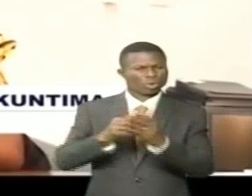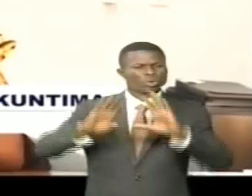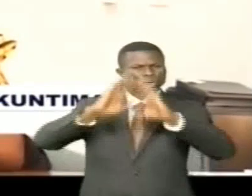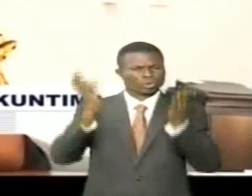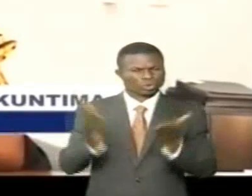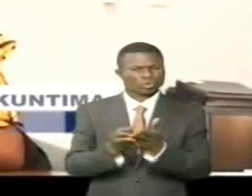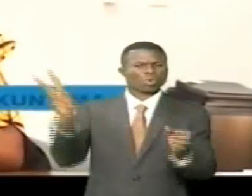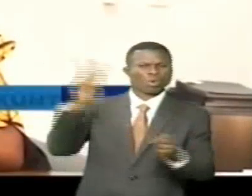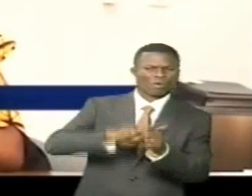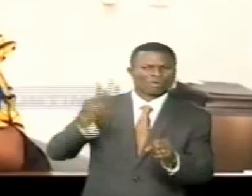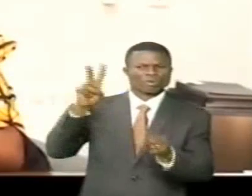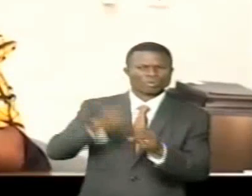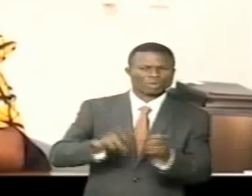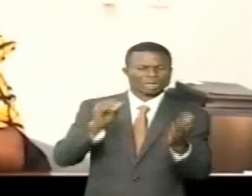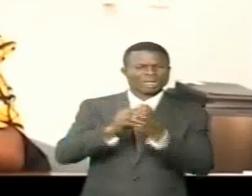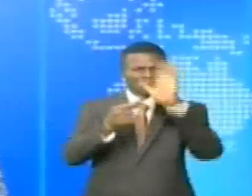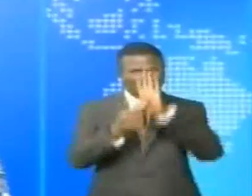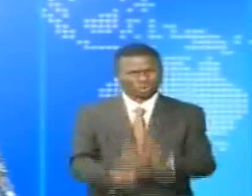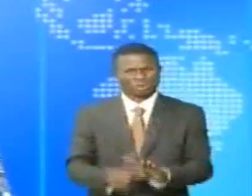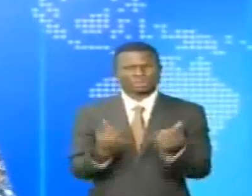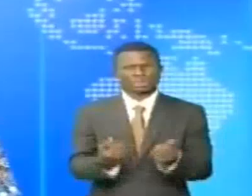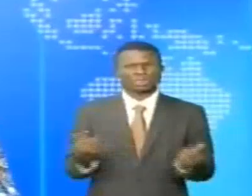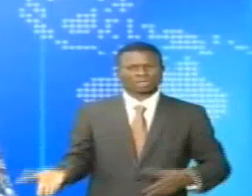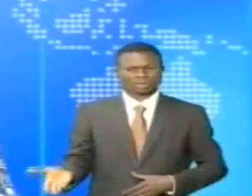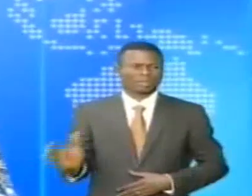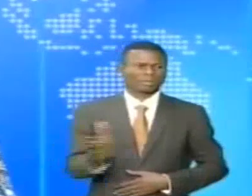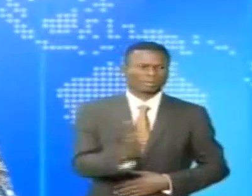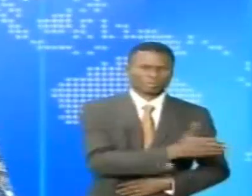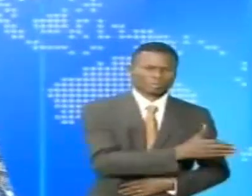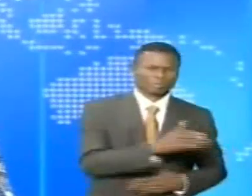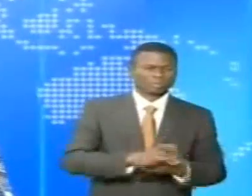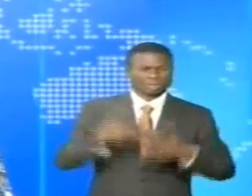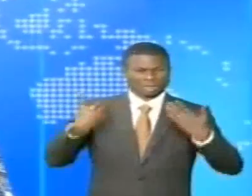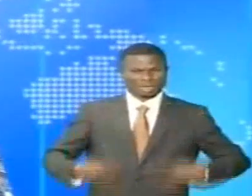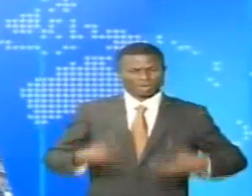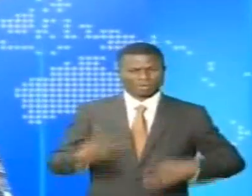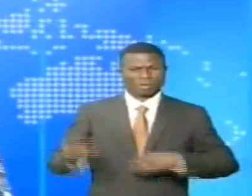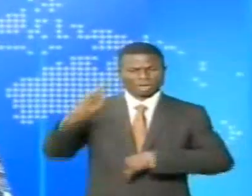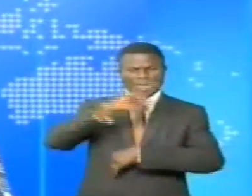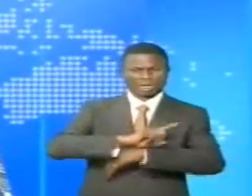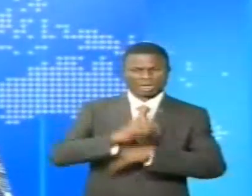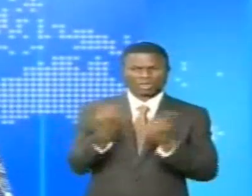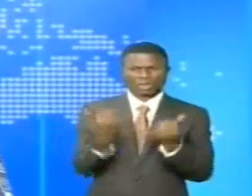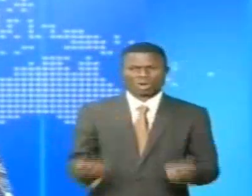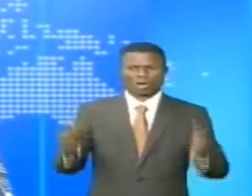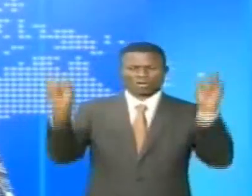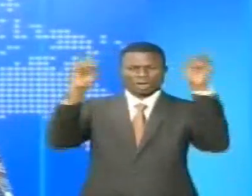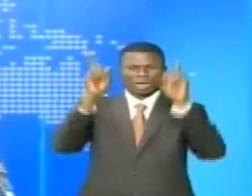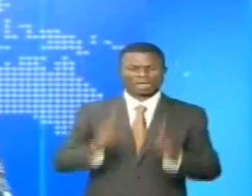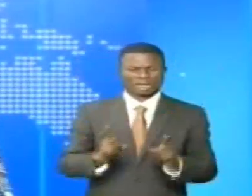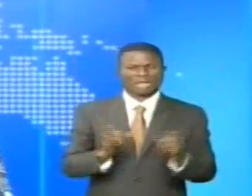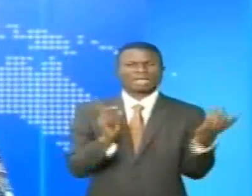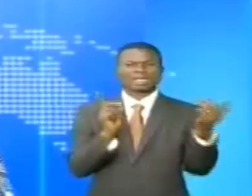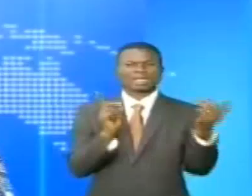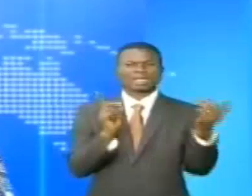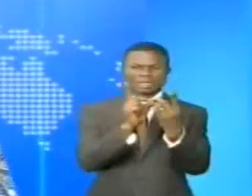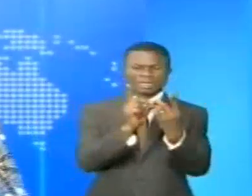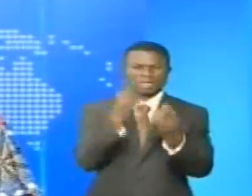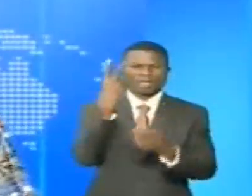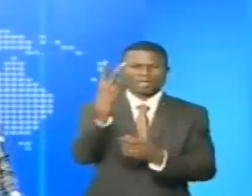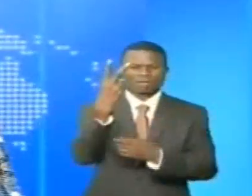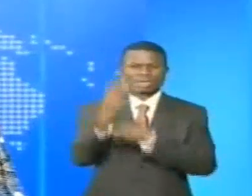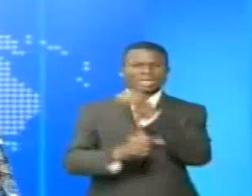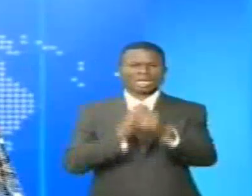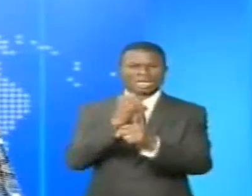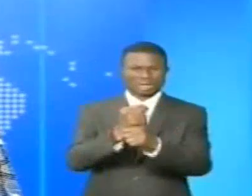de violence et de maltraitance. Et cette célébration de la journée de l'enfant africain a coïncidé avec le 20e anniversaire